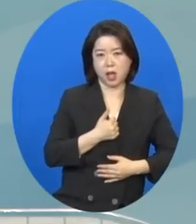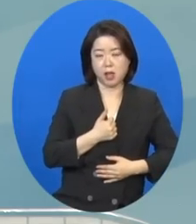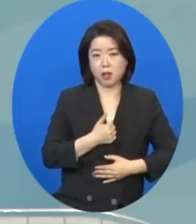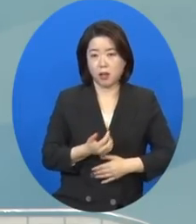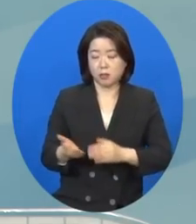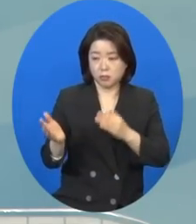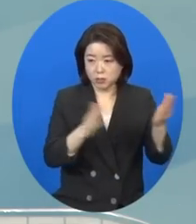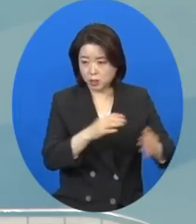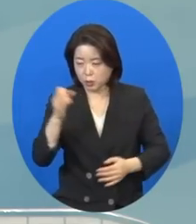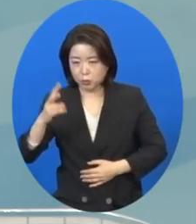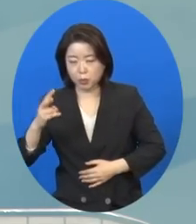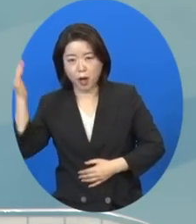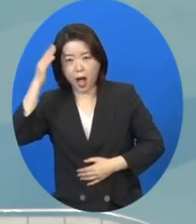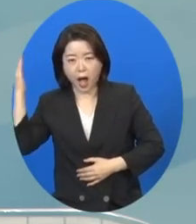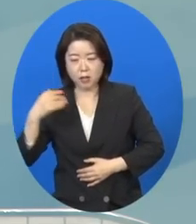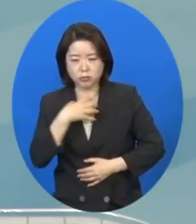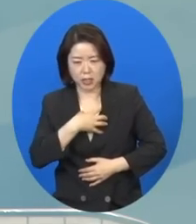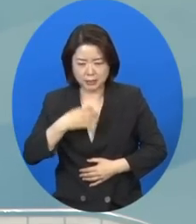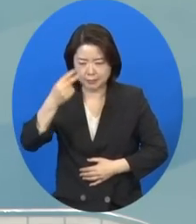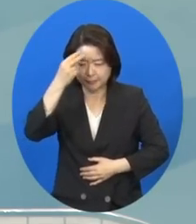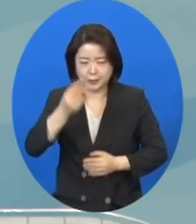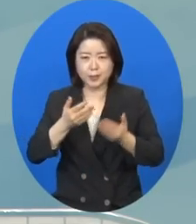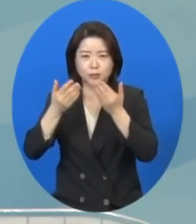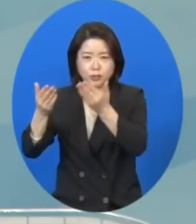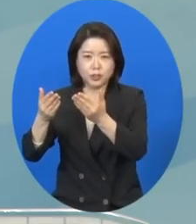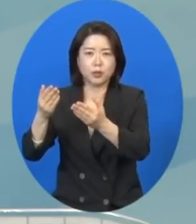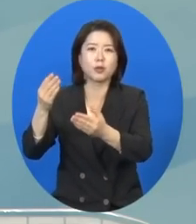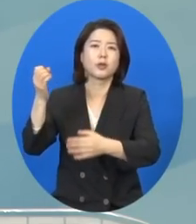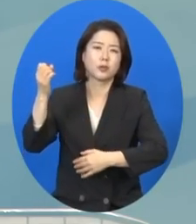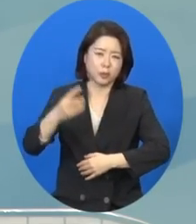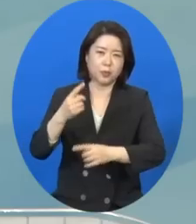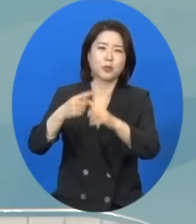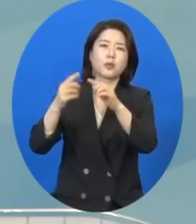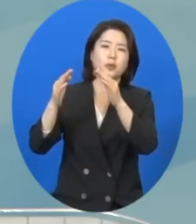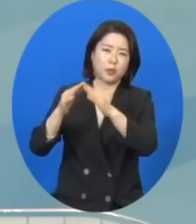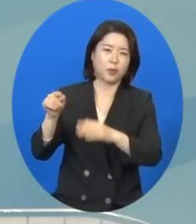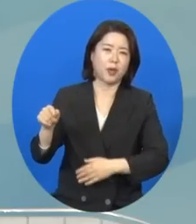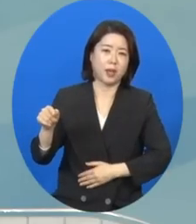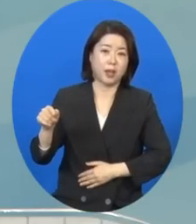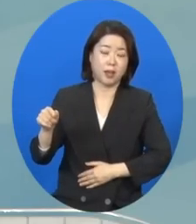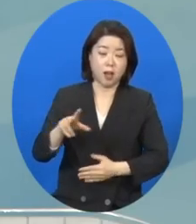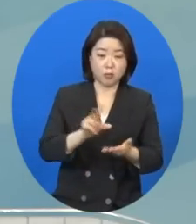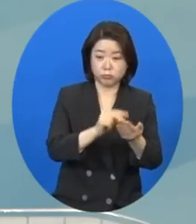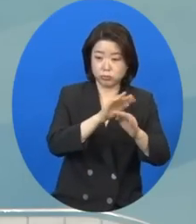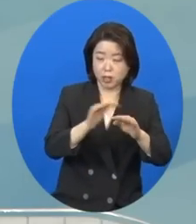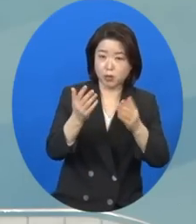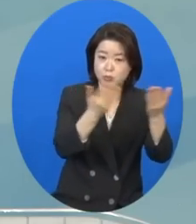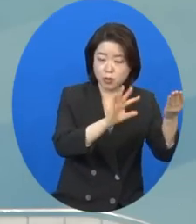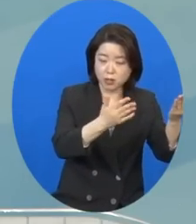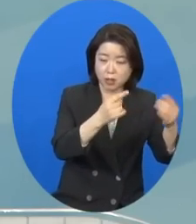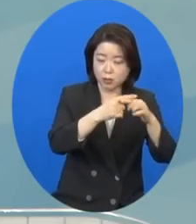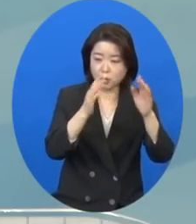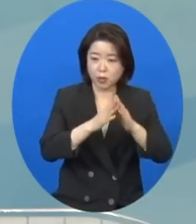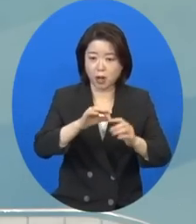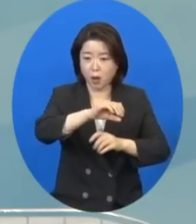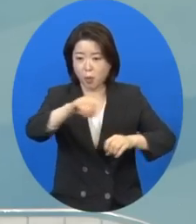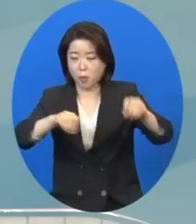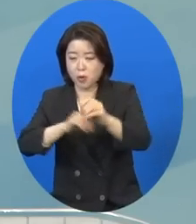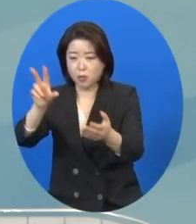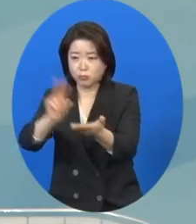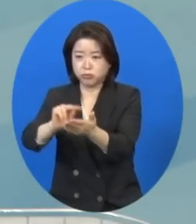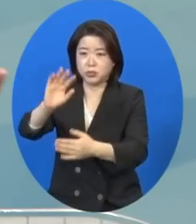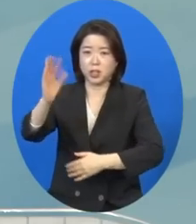대한민국에 또한 근심거리를 준 것이 교회이기도 합니다 문제를 해결해야 될 교회가 오히려 문제가 되어버린